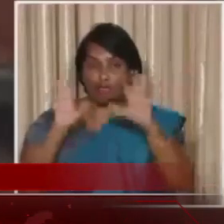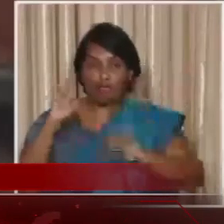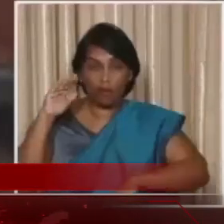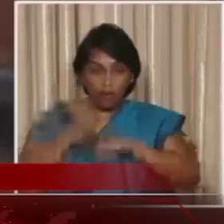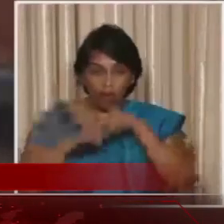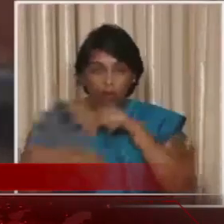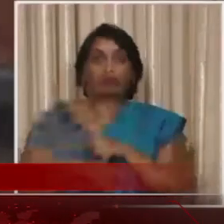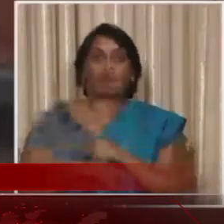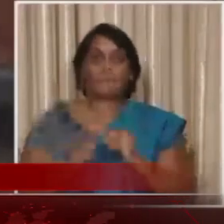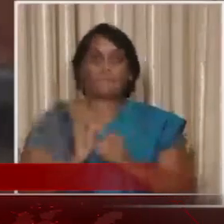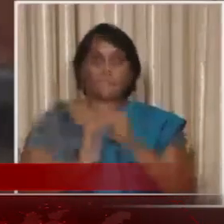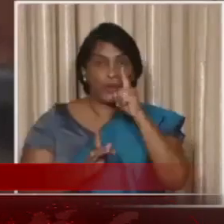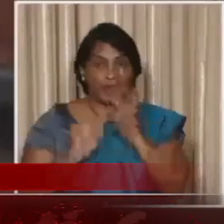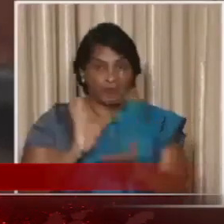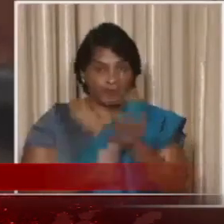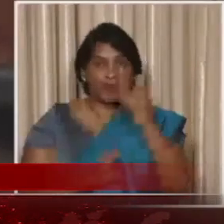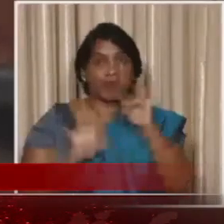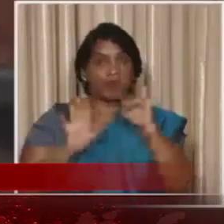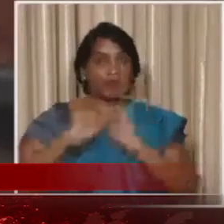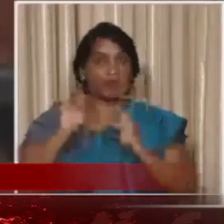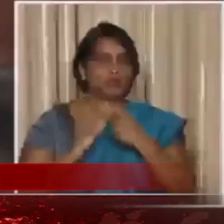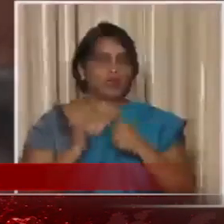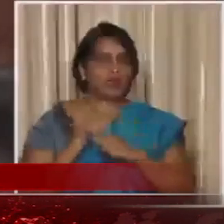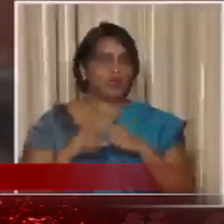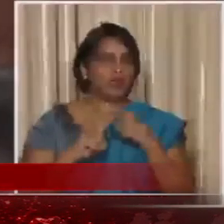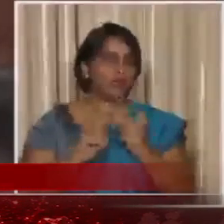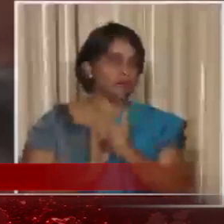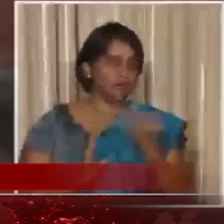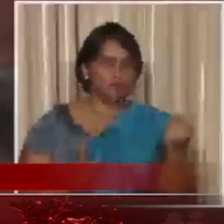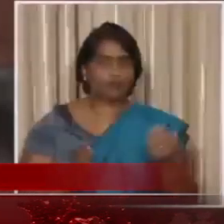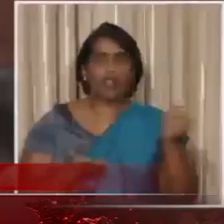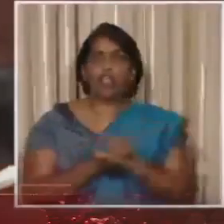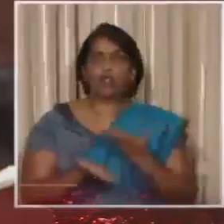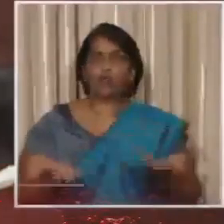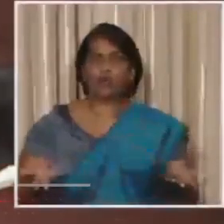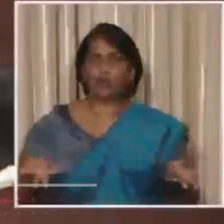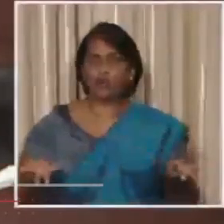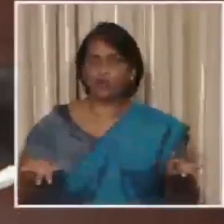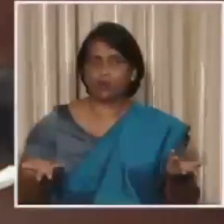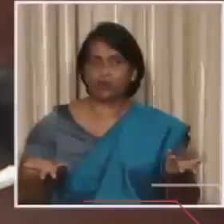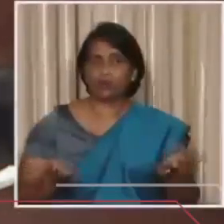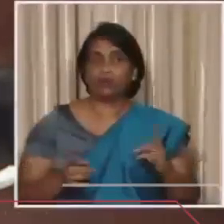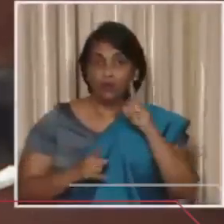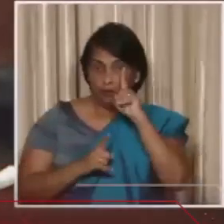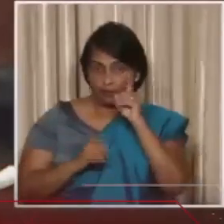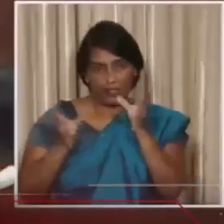ලාභාංශය මිලියනට වඩා වැඩි නම් ඒකට 6%ක බද්දක් ගන්නවා. මොනවද ඉතුරු වෙන්නේ? එනිසේ කකාණ්ඩයකට